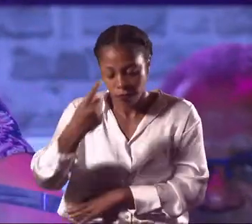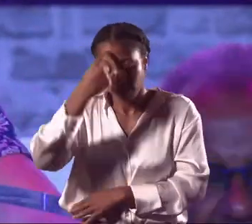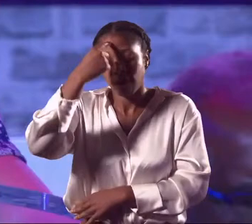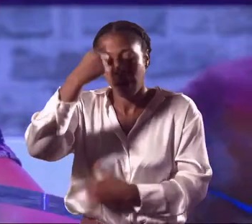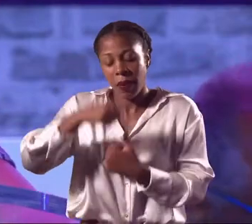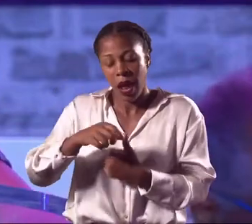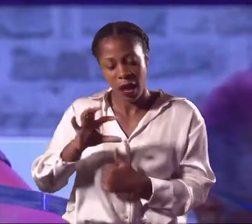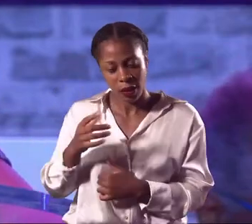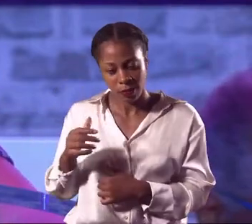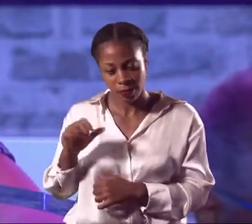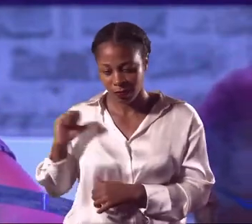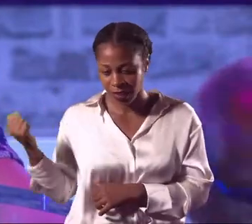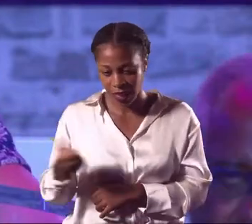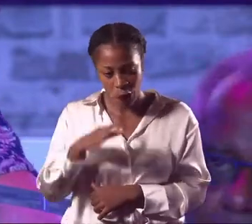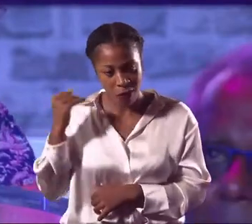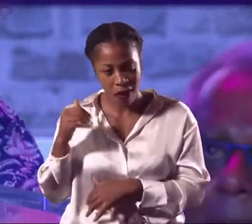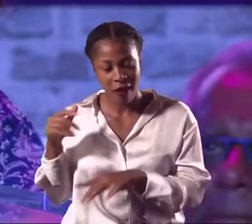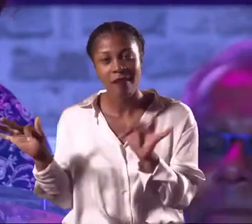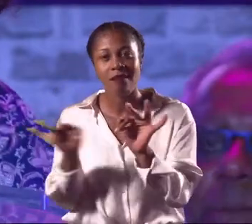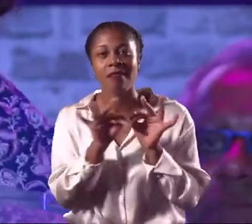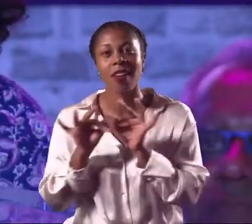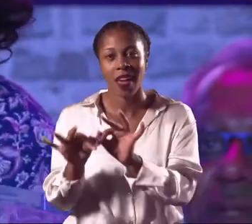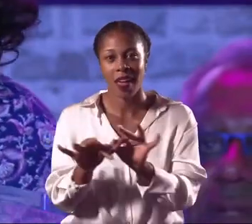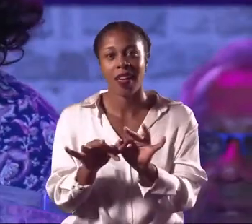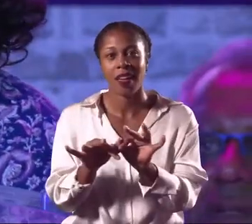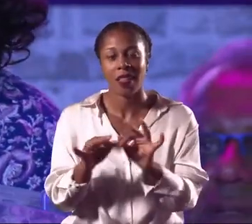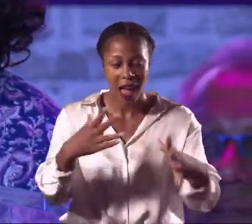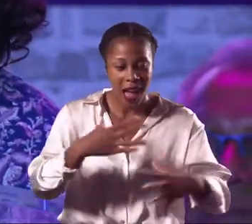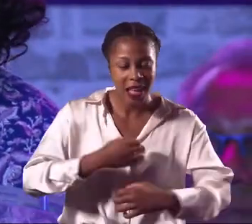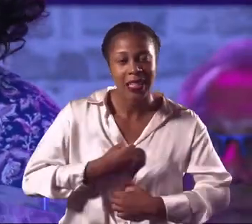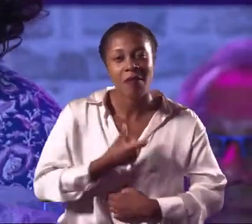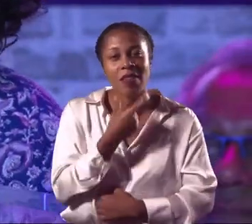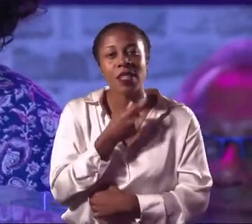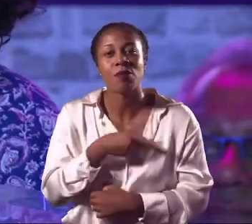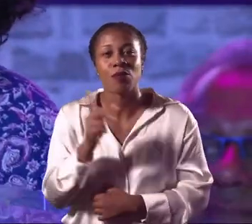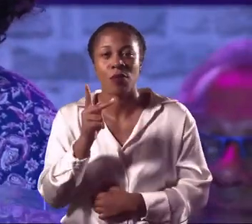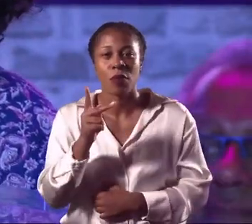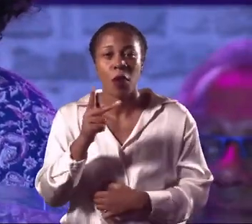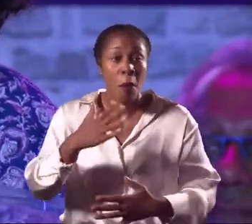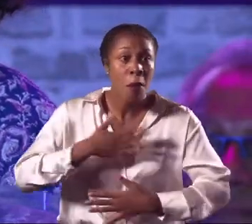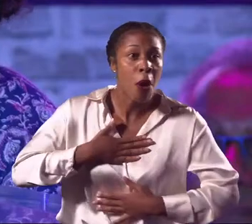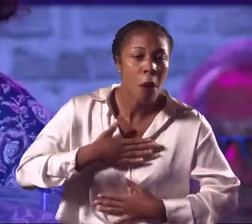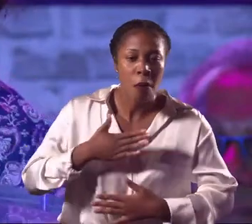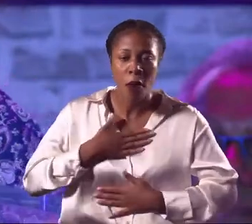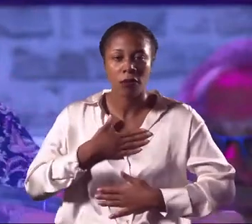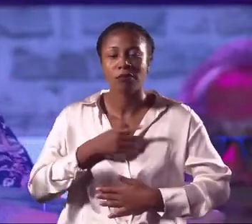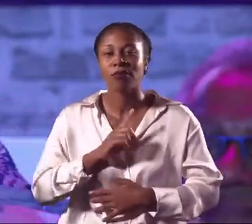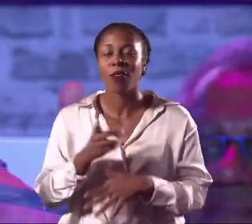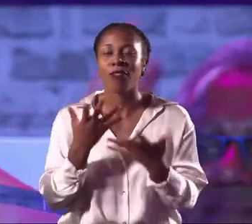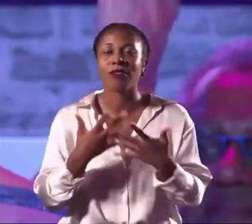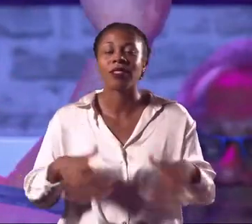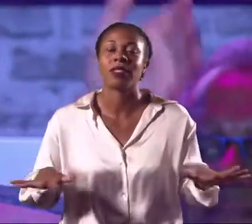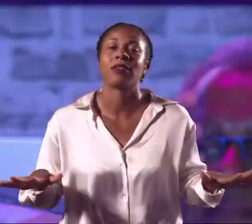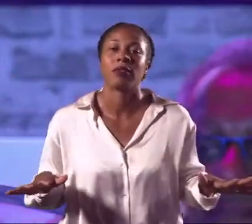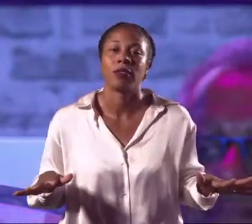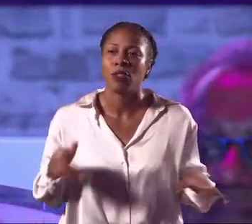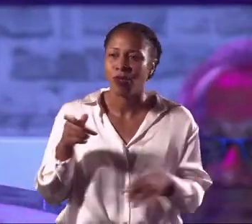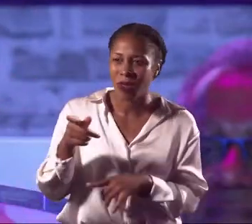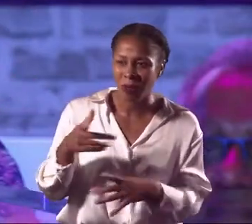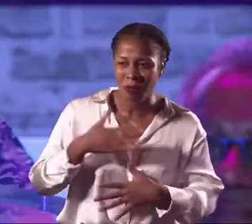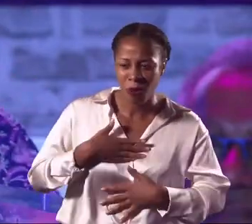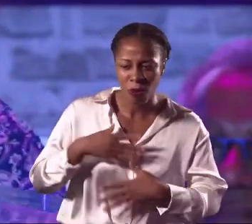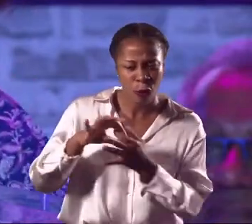plus tolérants. Ils n'auront plus peur les uns des autres, de celui-ci à cause de sa